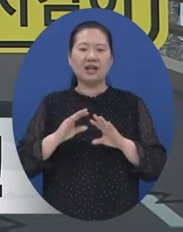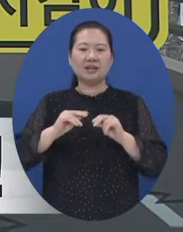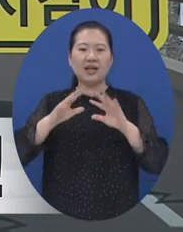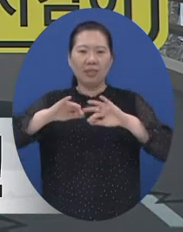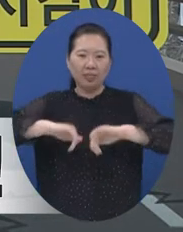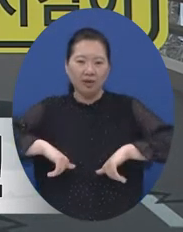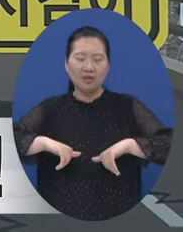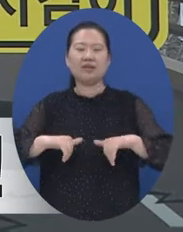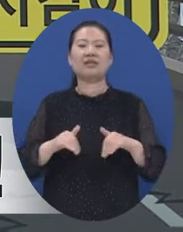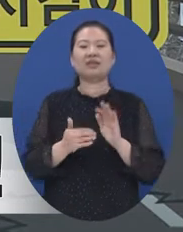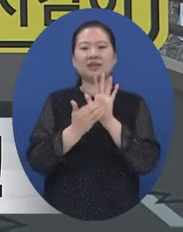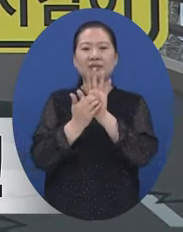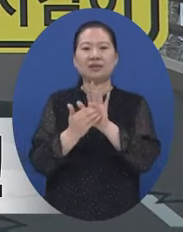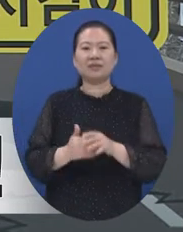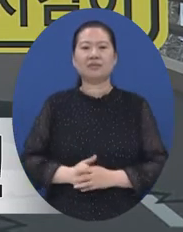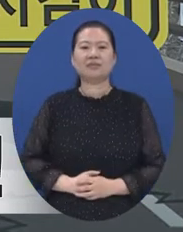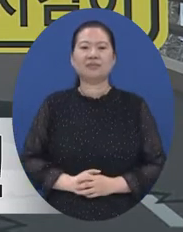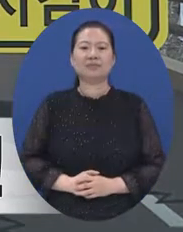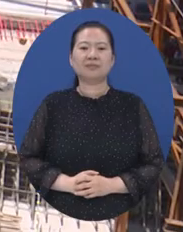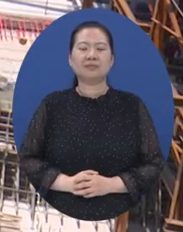예방합니다. 김태희 기자의 보도입니다.